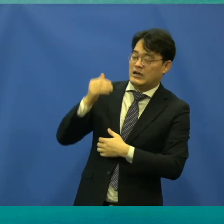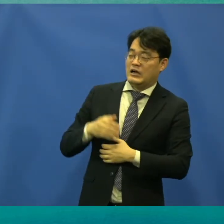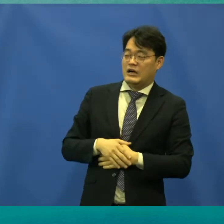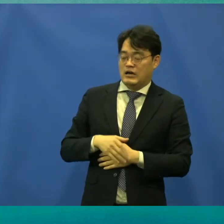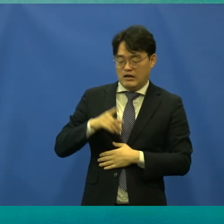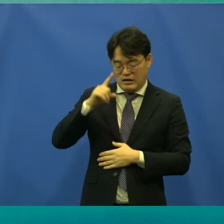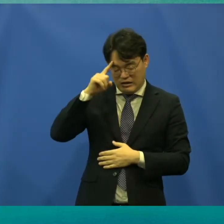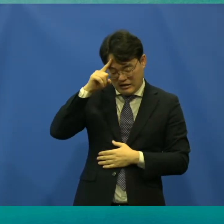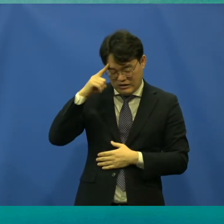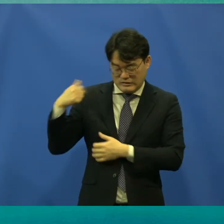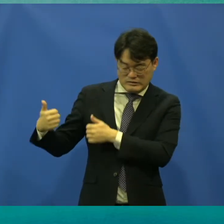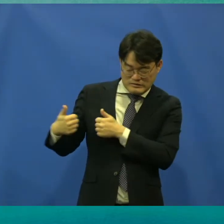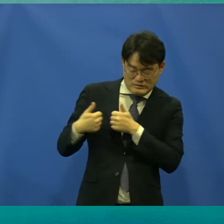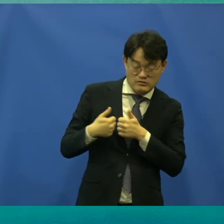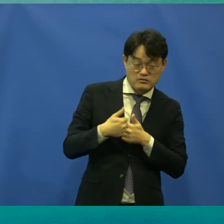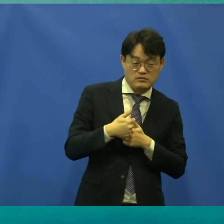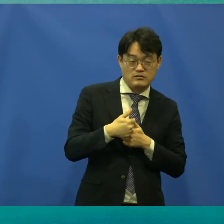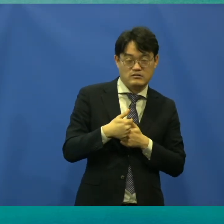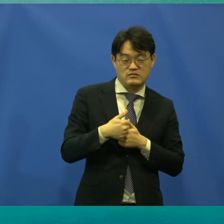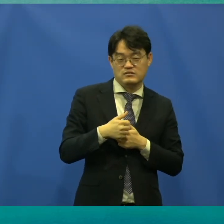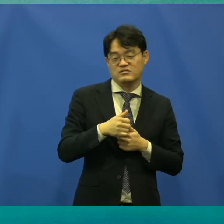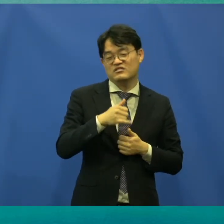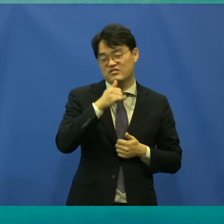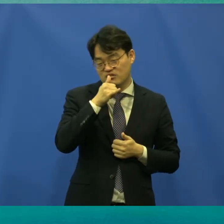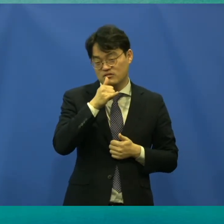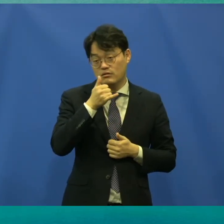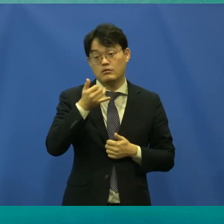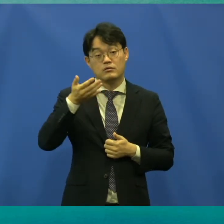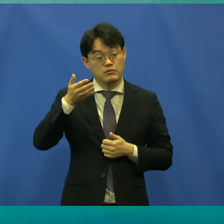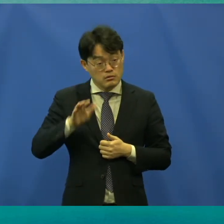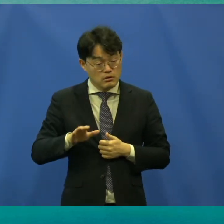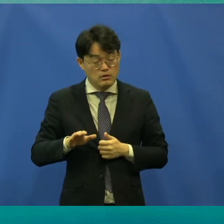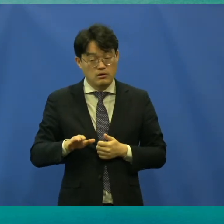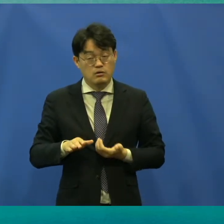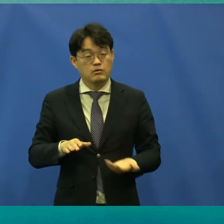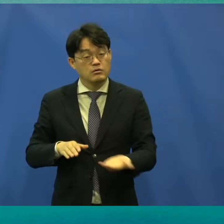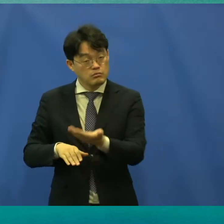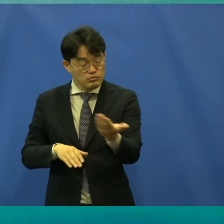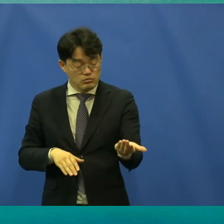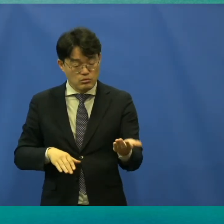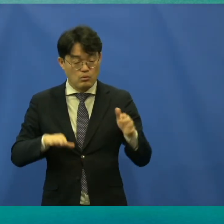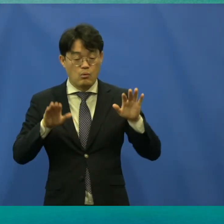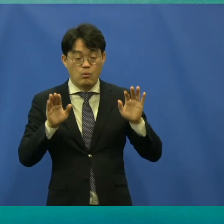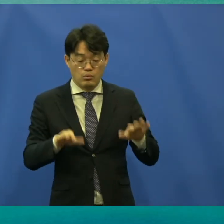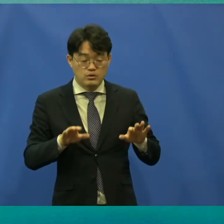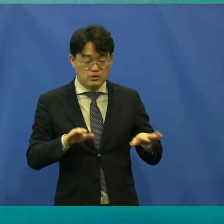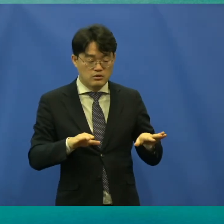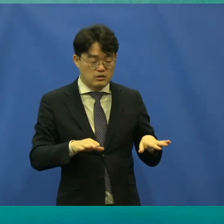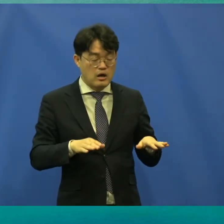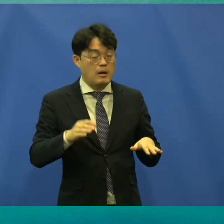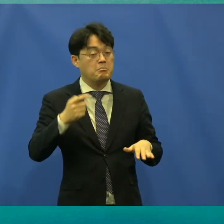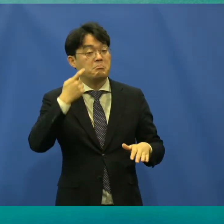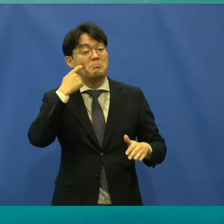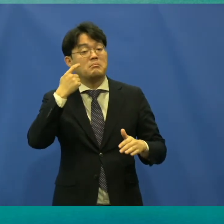근데 이 장면을 보면 좀 마음이 달라집니다. 만약 추격하시는 그 하나님이 아니었다면 오늘은